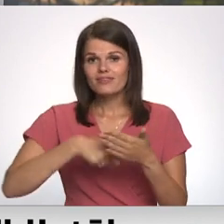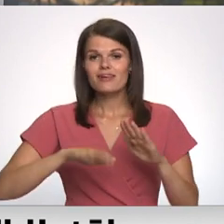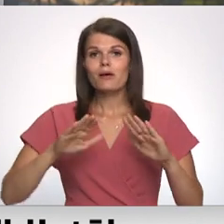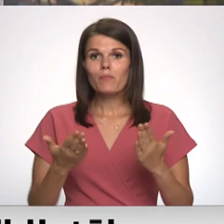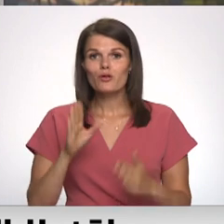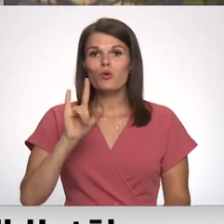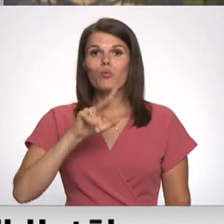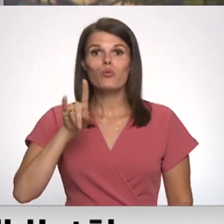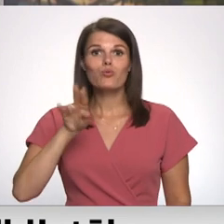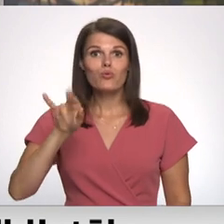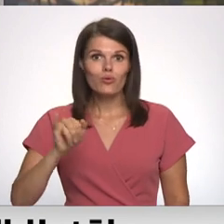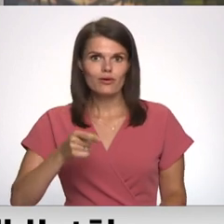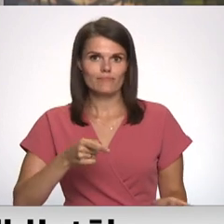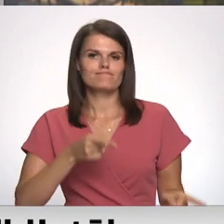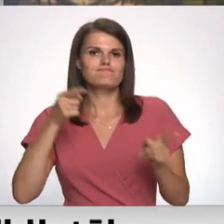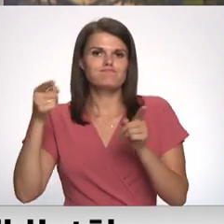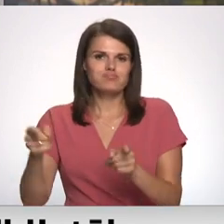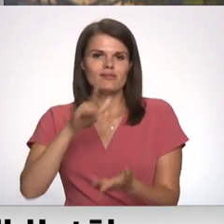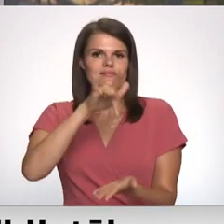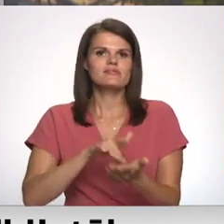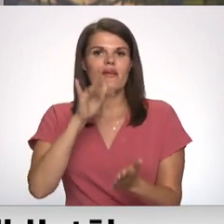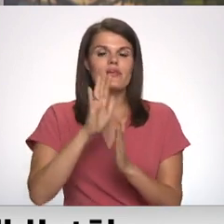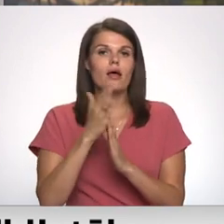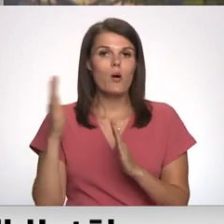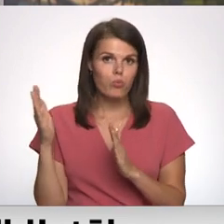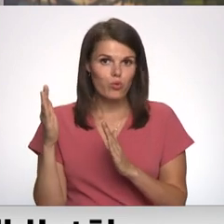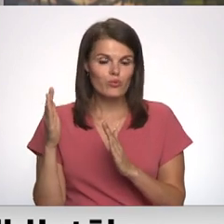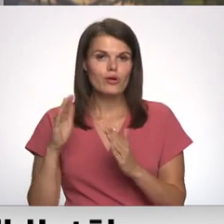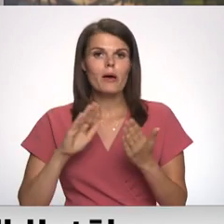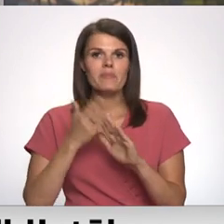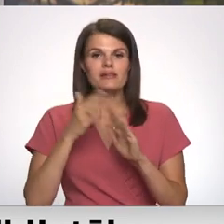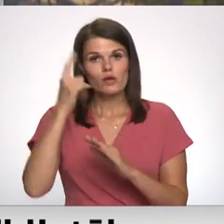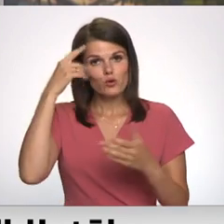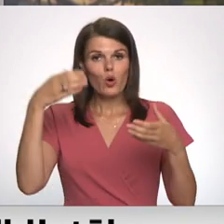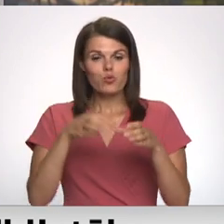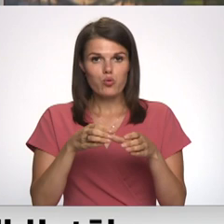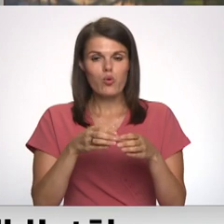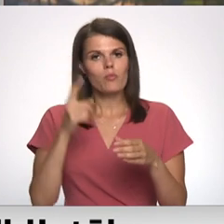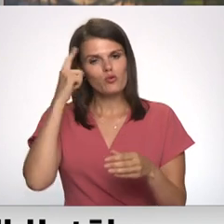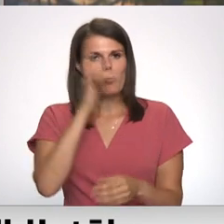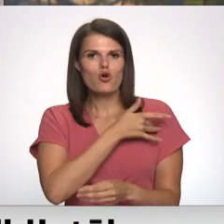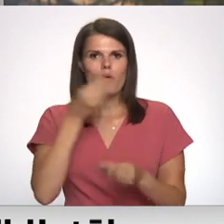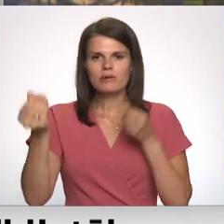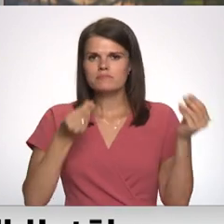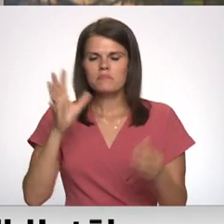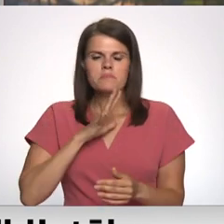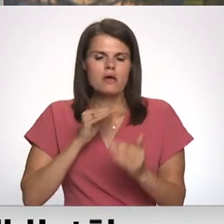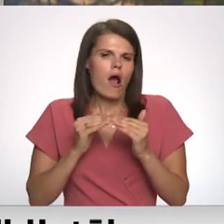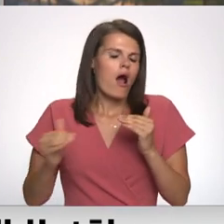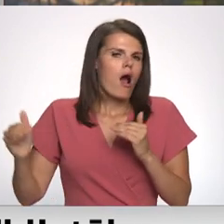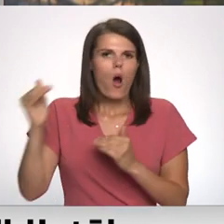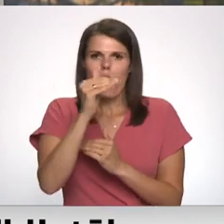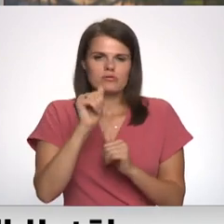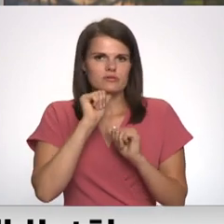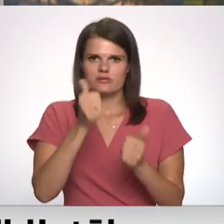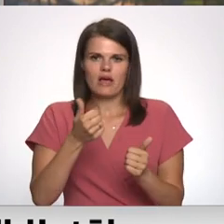Buldros esošo pārcelt uz centrālo bibliotēku. Pilsētas domas ieskatā komunālās izmaksas ir pārāk augstas, lai